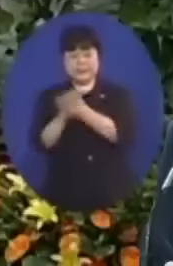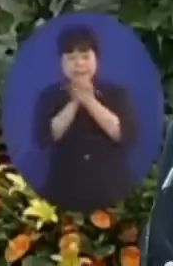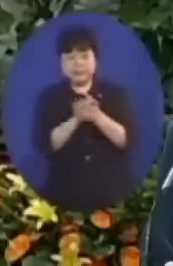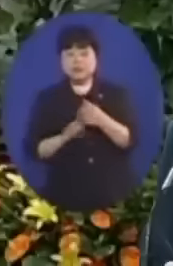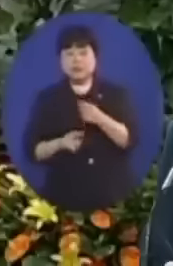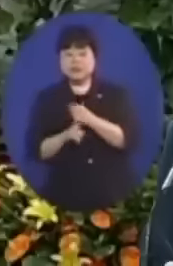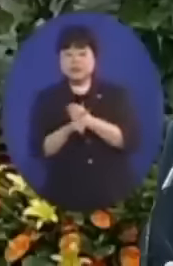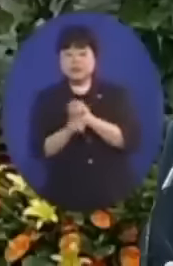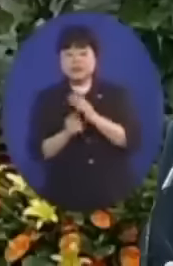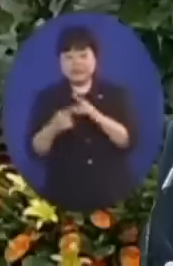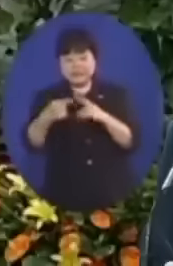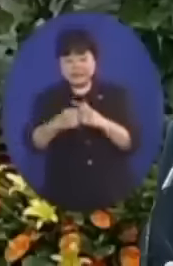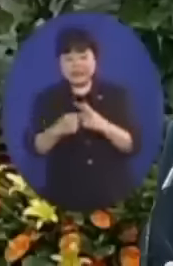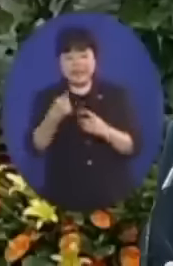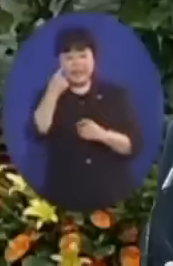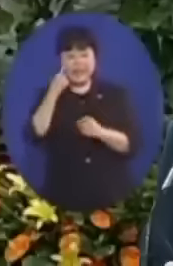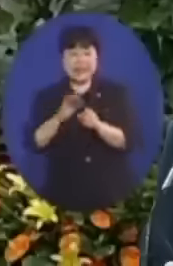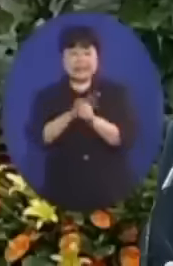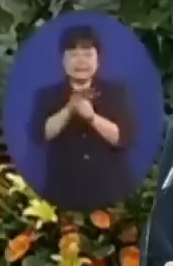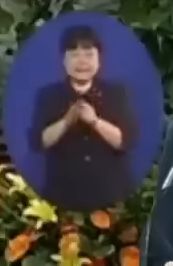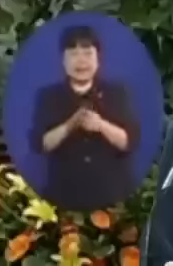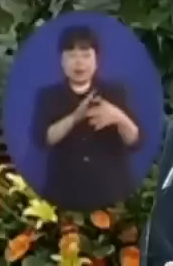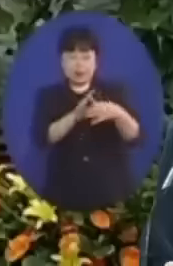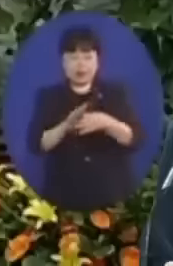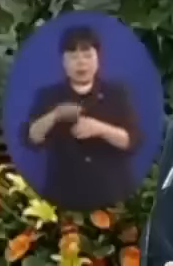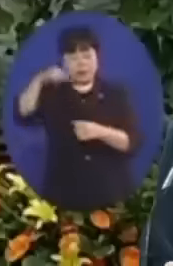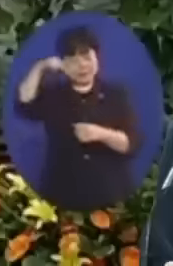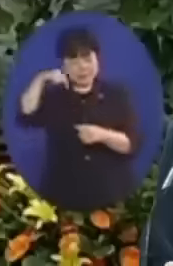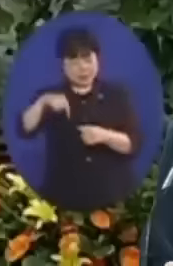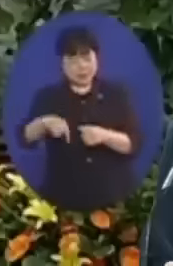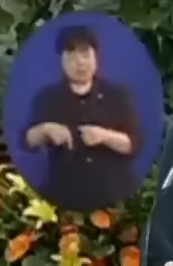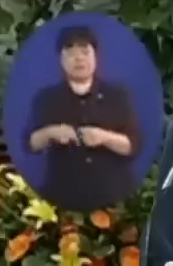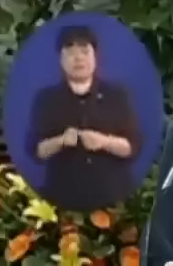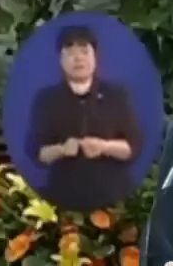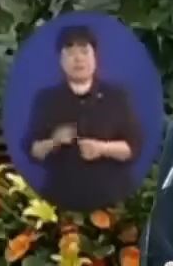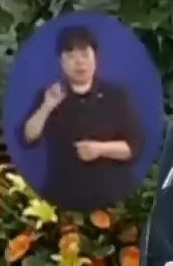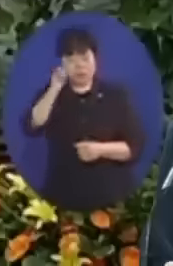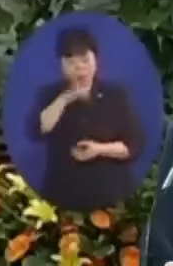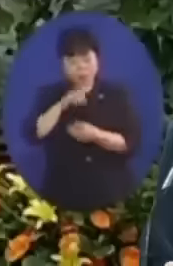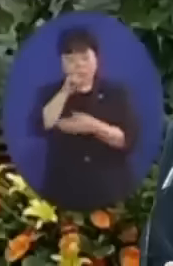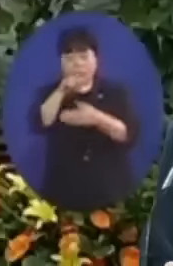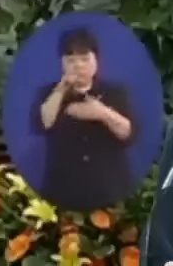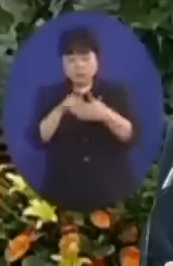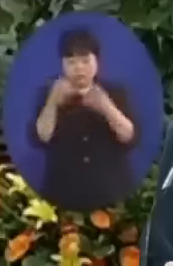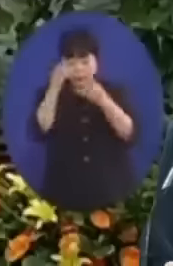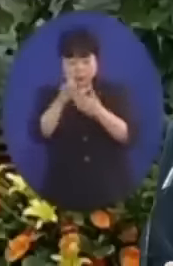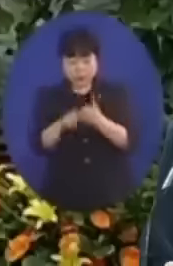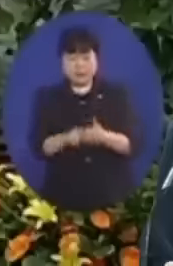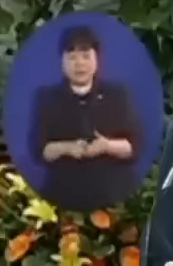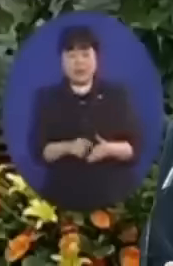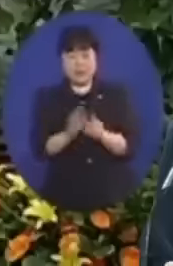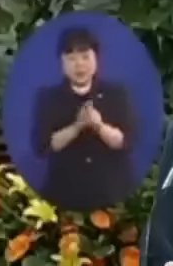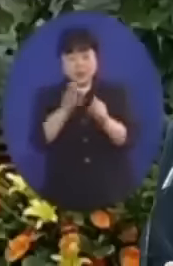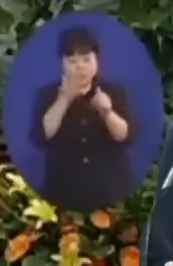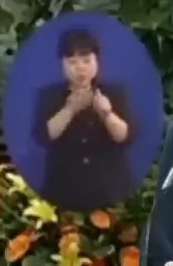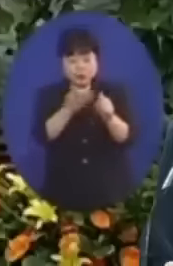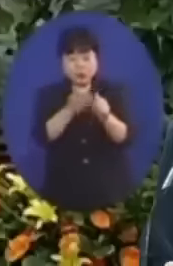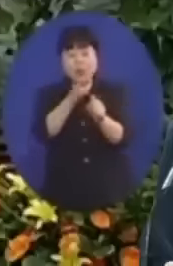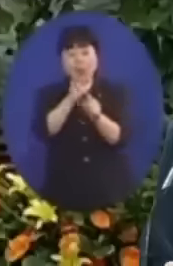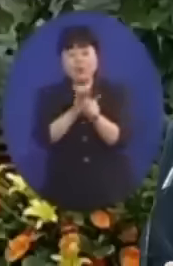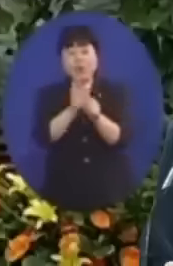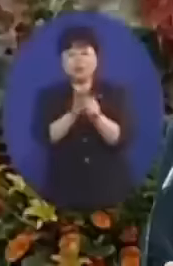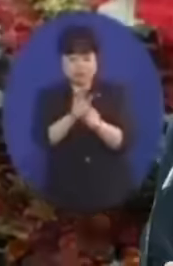친구는 이해와 동정과 사랑의 관계가 깊으며 시련과 환난과 고통 때 큰 위로와 도움이